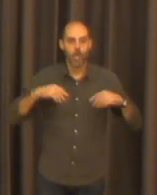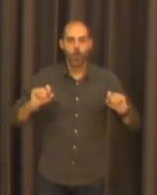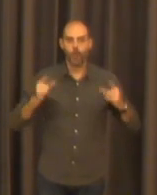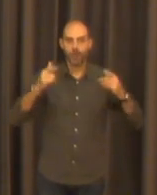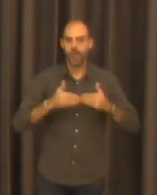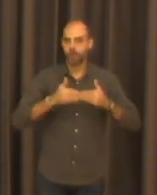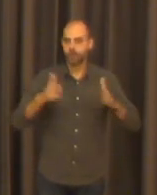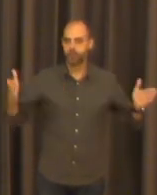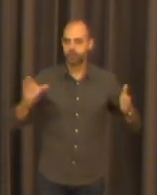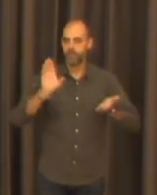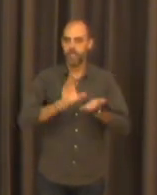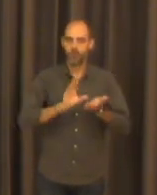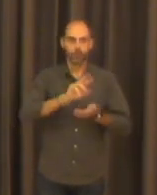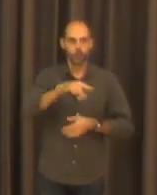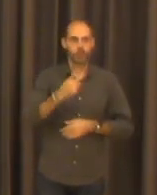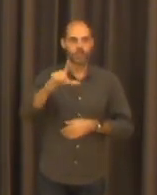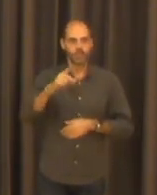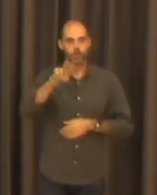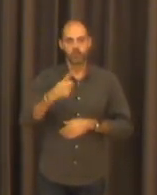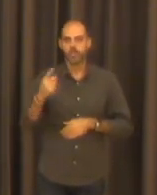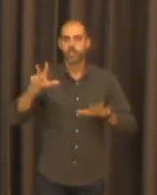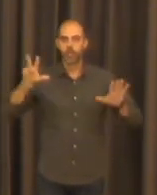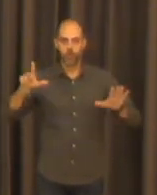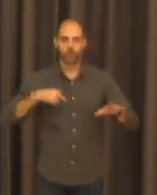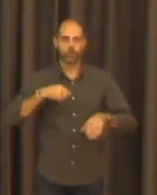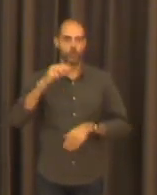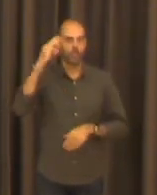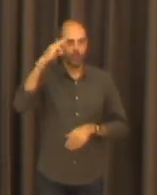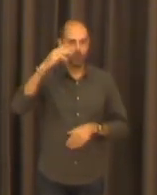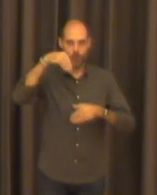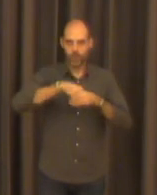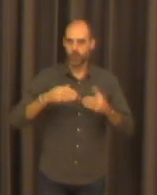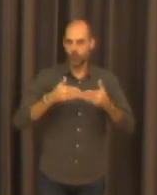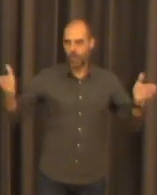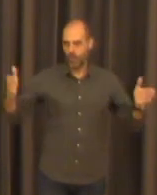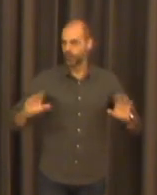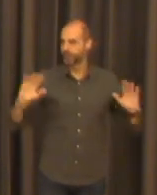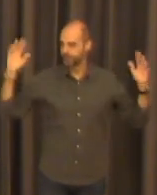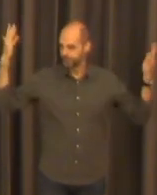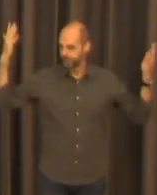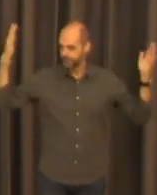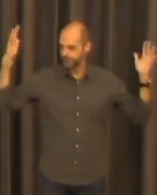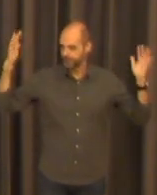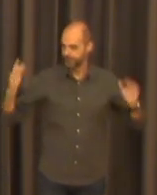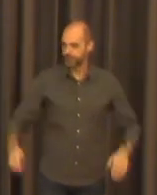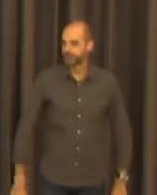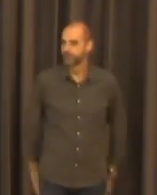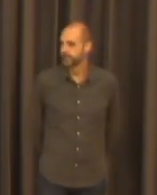acadèmic 2017-2018 a la Facultat de Traducció i Interpretació. Moltes gràcies a tots.